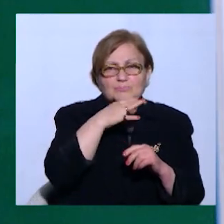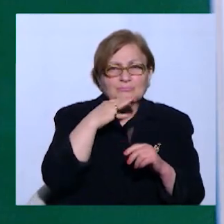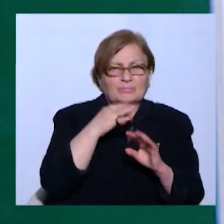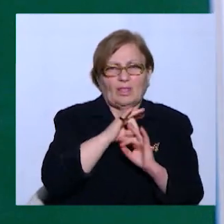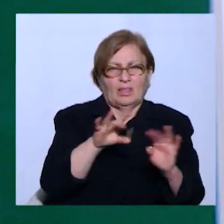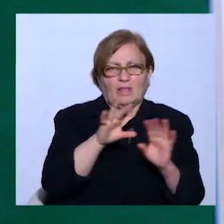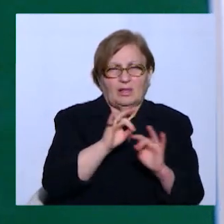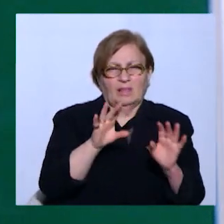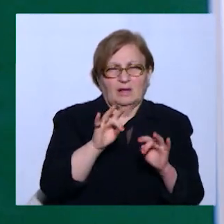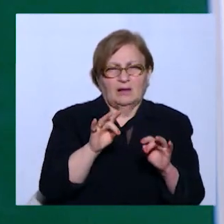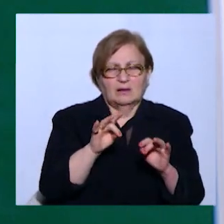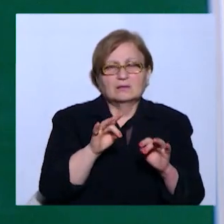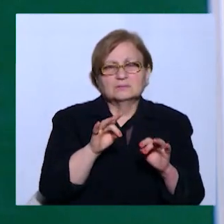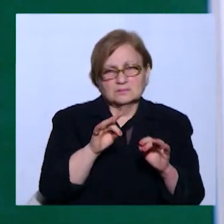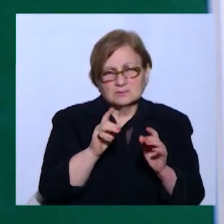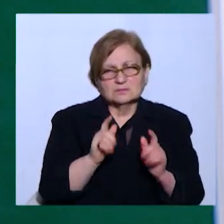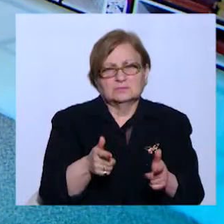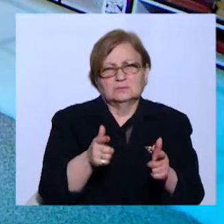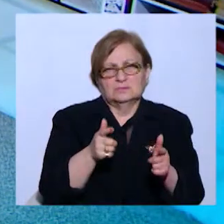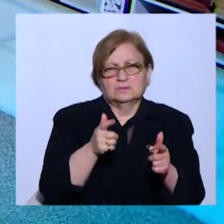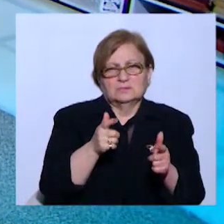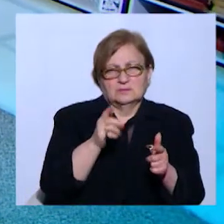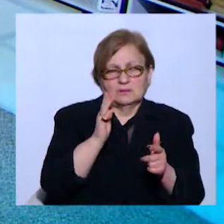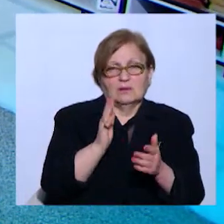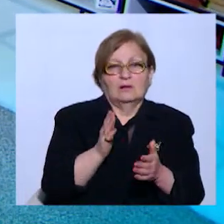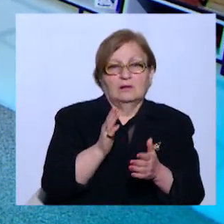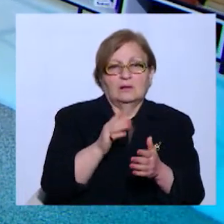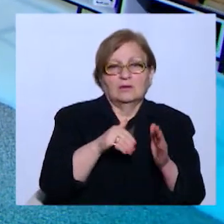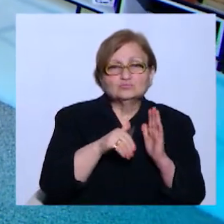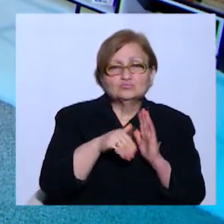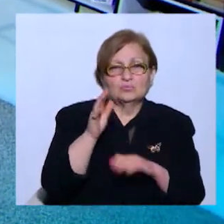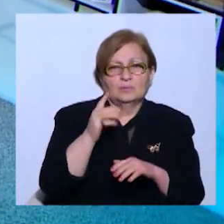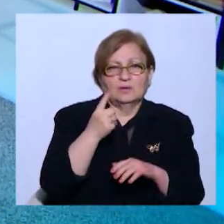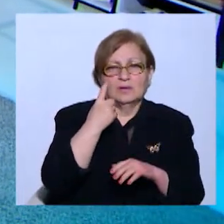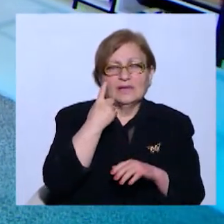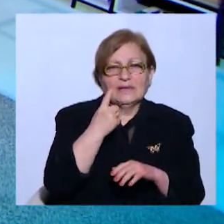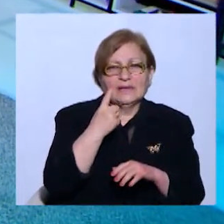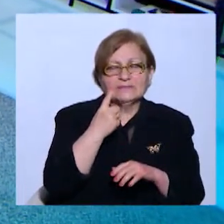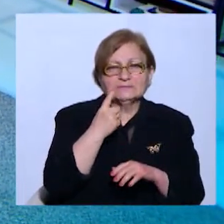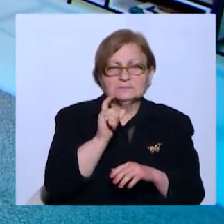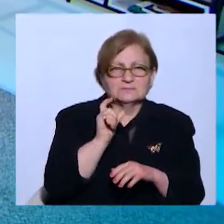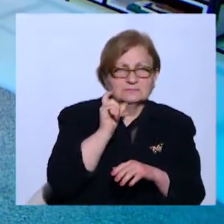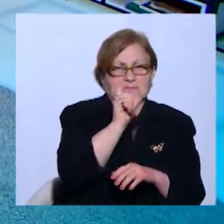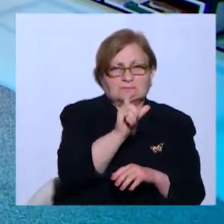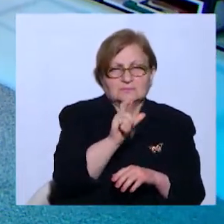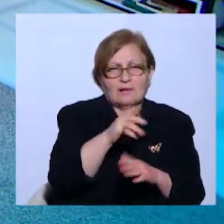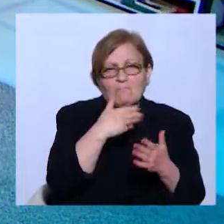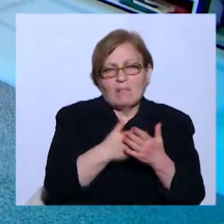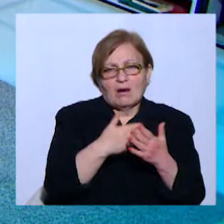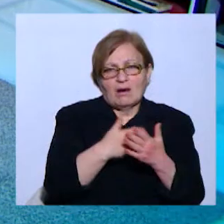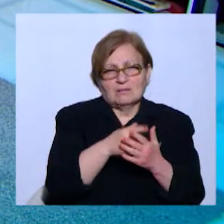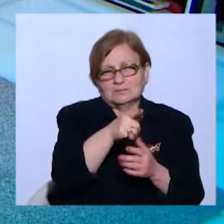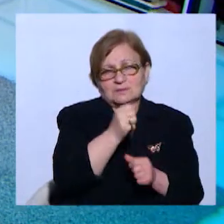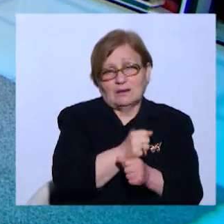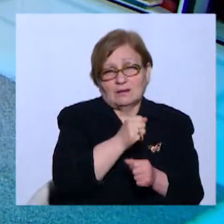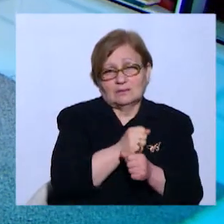და იმას კი რა თქმა უნდა თავისი შედეგი გამოაქვს, მაგრამ ჯობია ხანდახან ერთი კაი მაგალითი დასვა ადამიანს, ამოახსნეინო